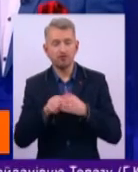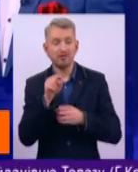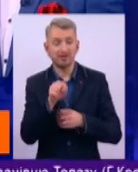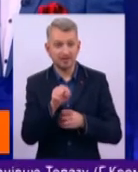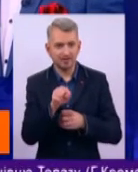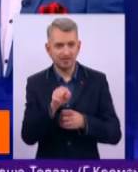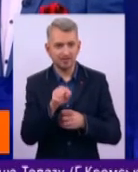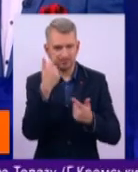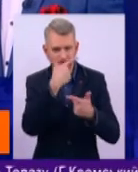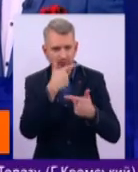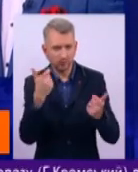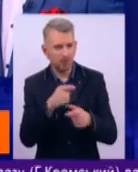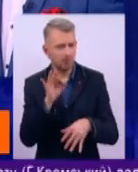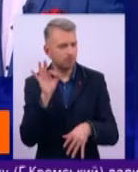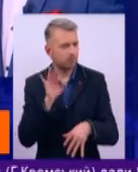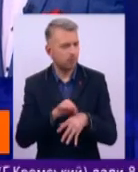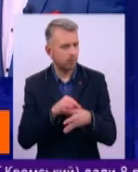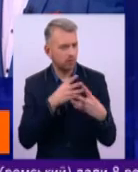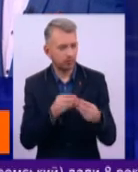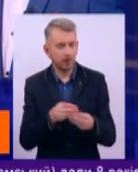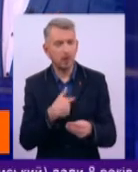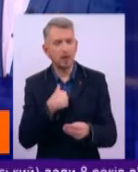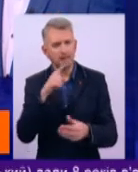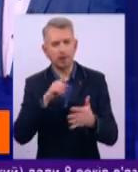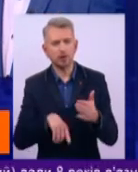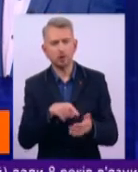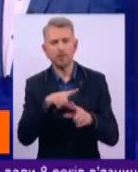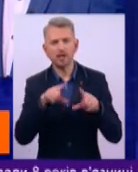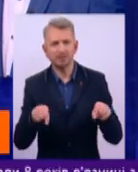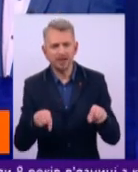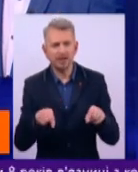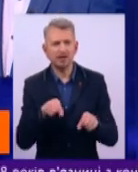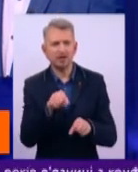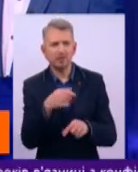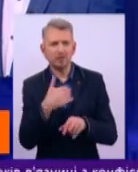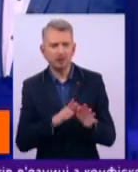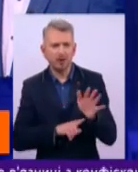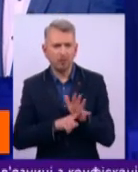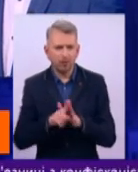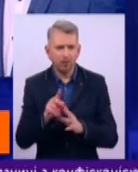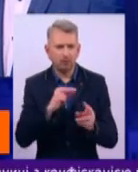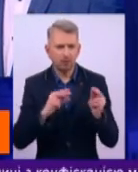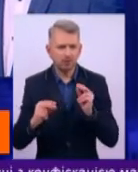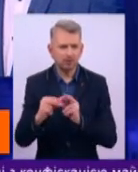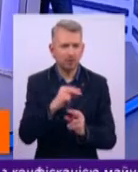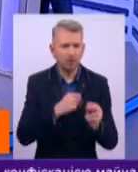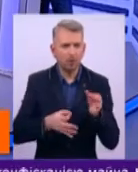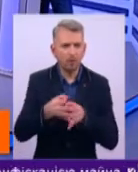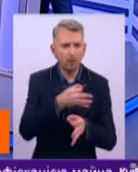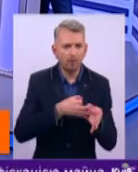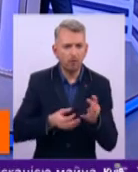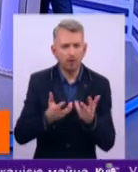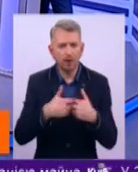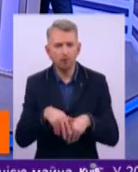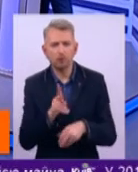крок боляче по ним б'є. Я переконаний в тому, що в Кремлі і найближчому оточенні вже йдуть розмови і вже обговорюють, вже